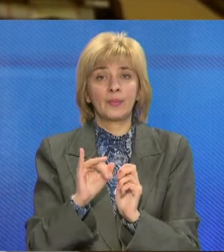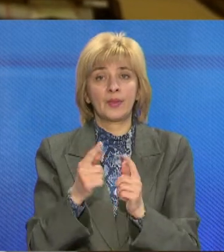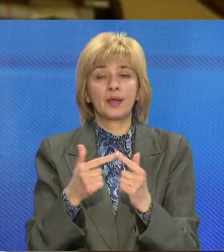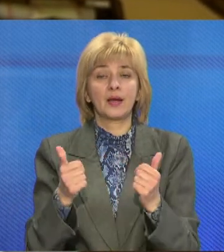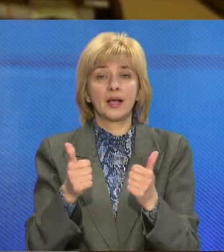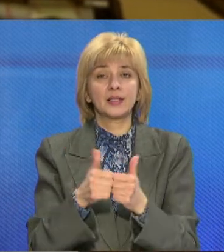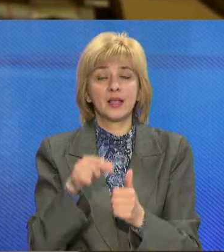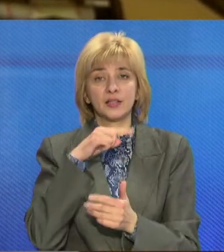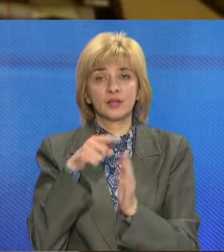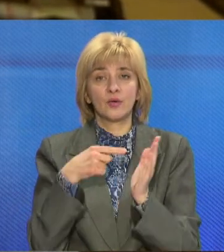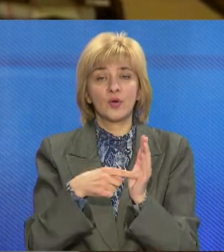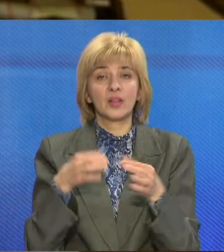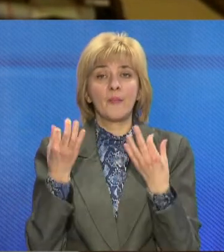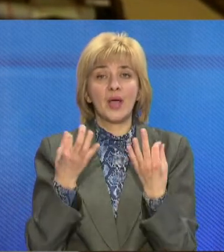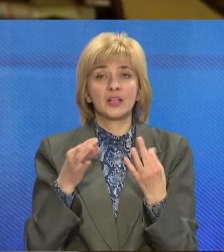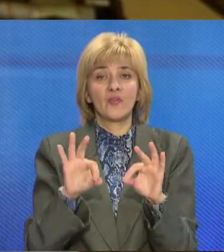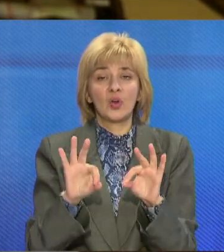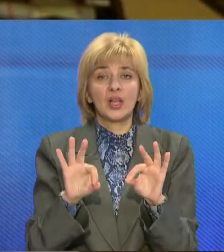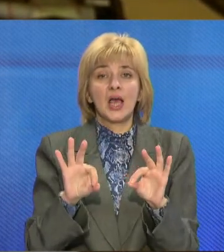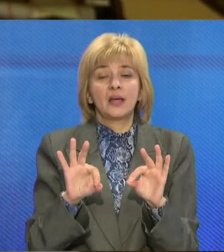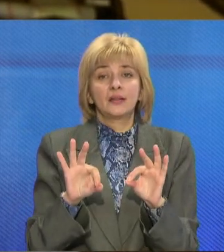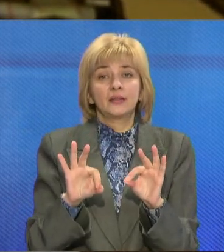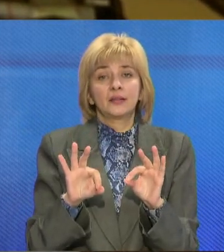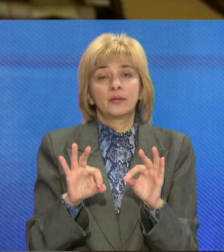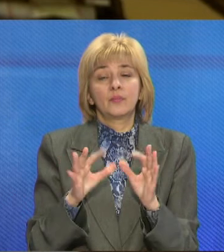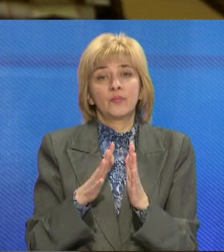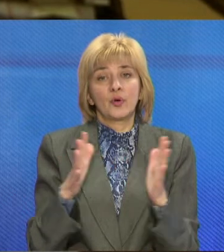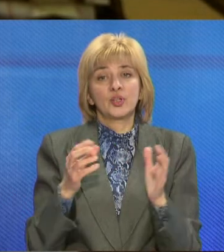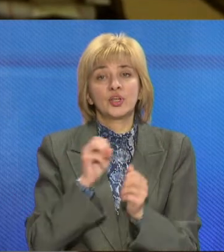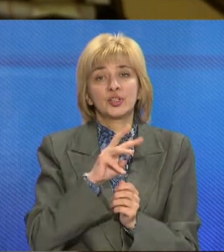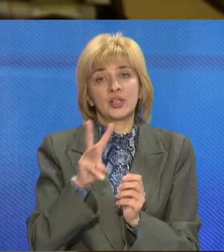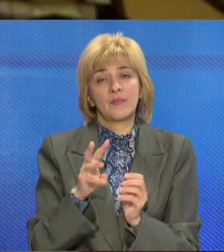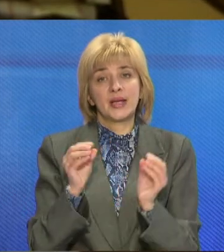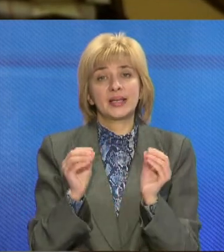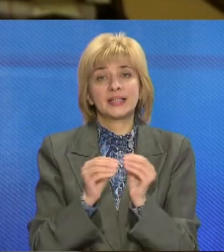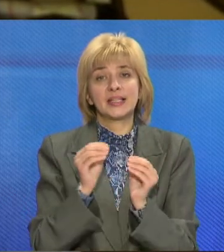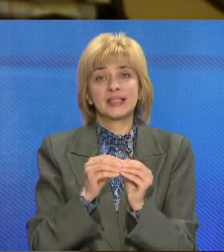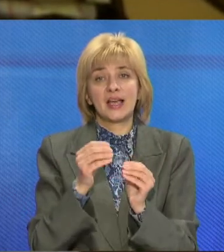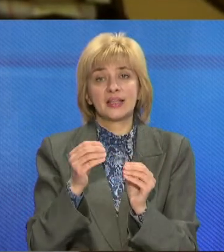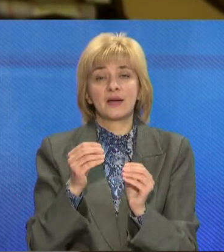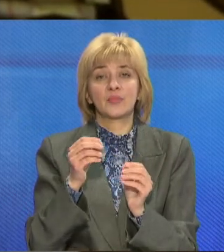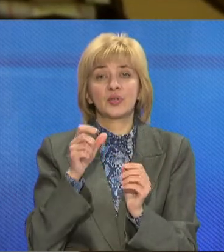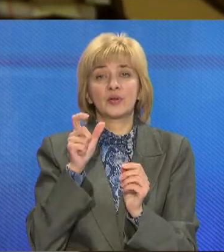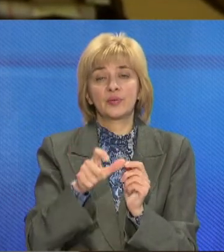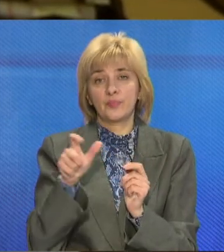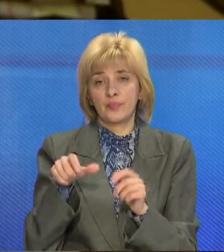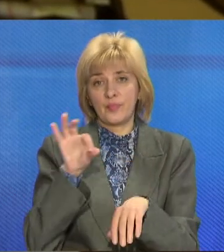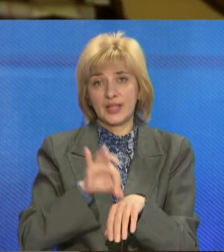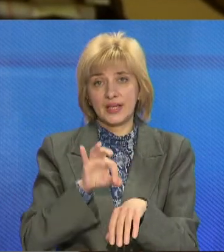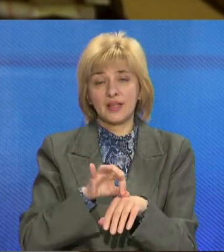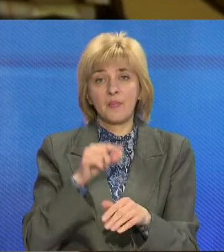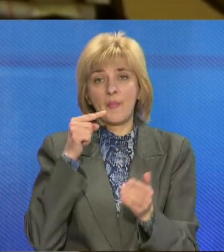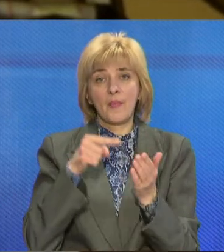организаций города, позволило, наверное, больше чем десяткам пациентам не оказаться реально в более